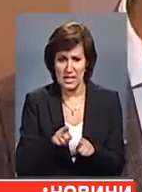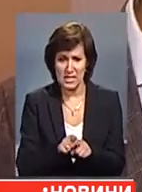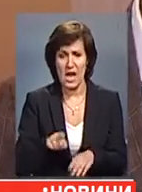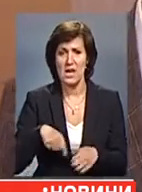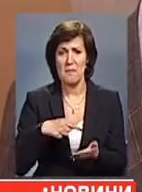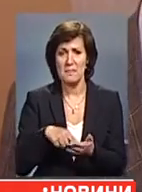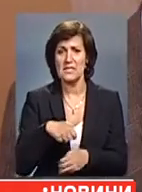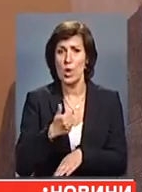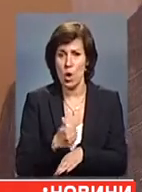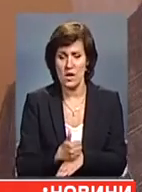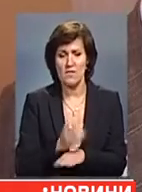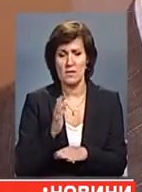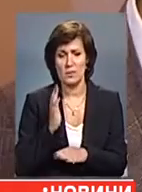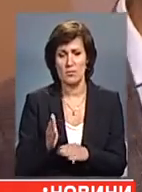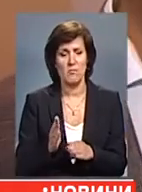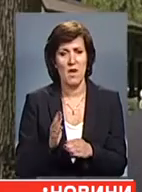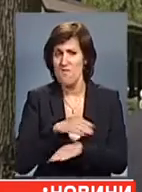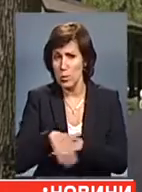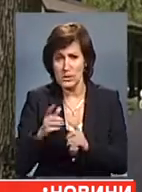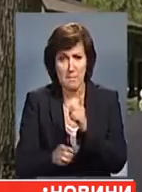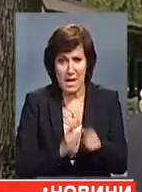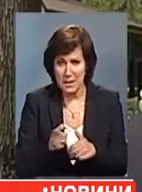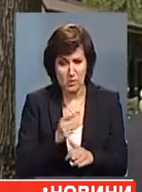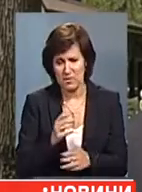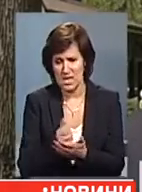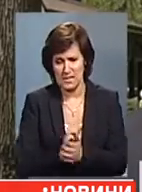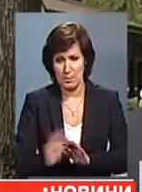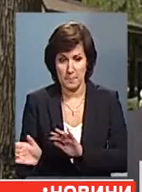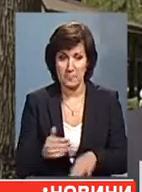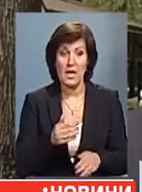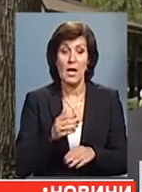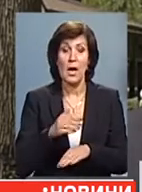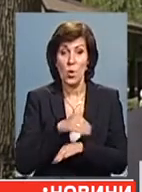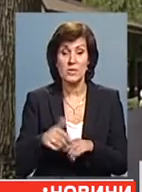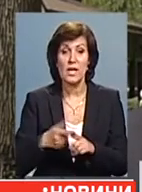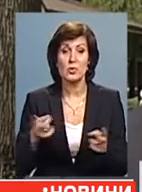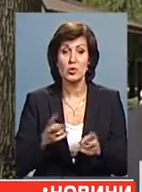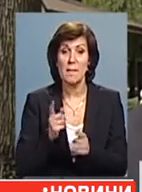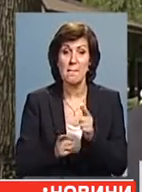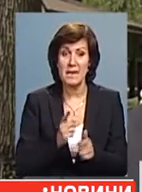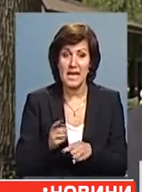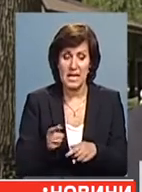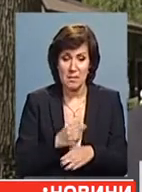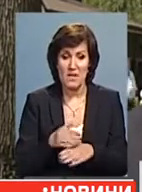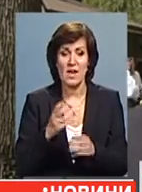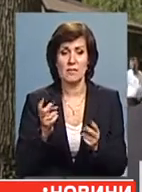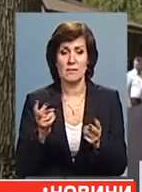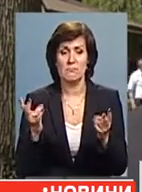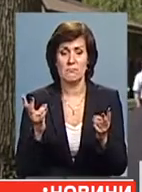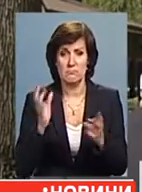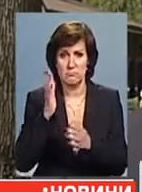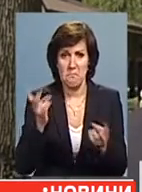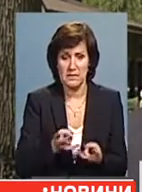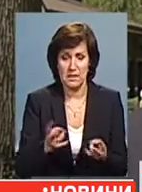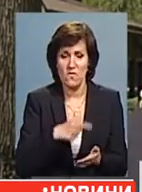голова, вулиць перейменовувати не збираюся. Всі вулиці, які доведеться перейменувати, за ними последует